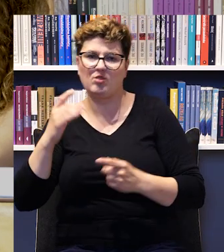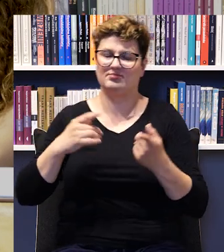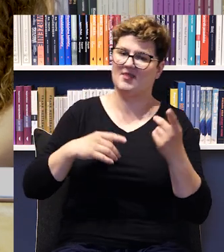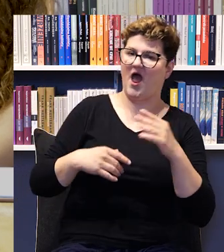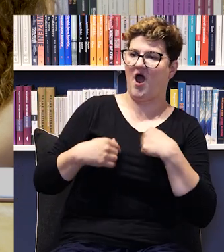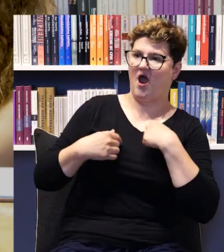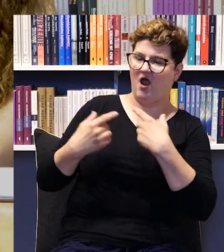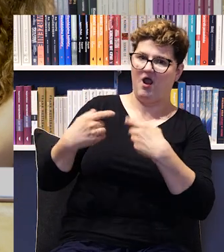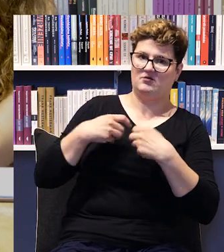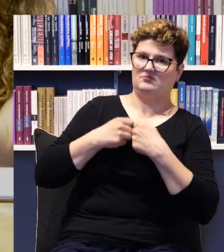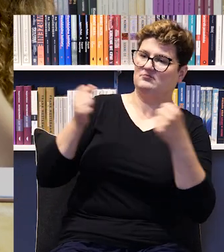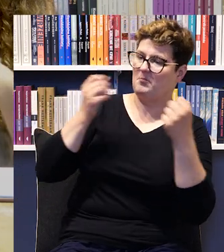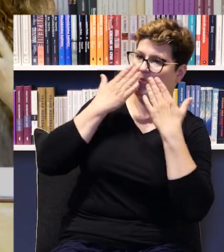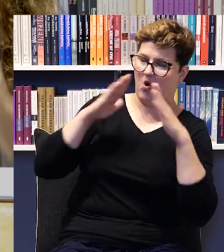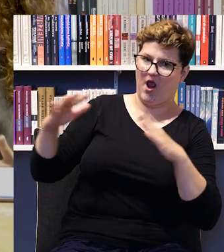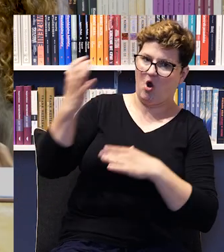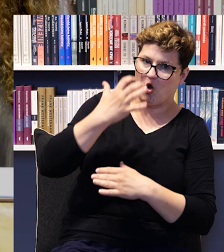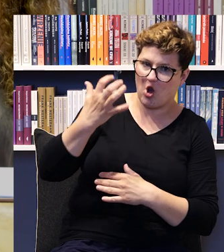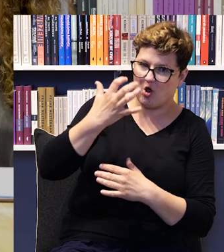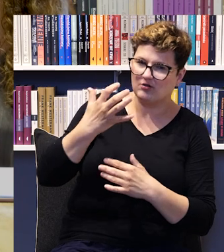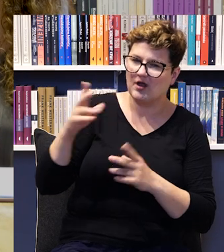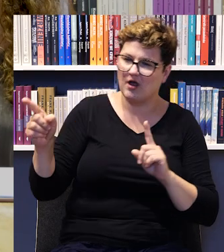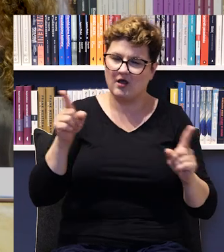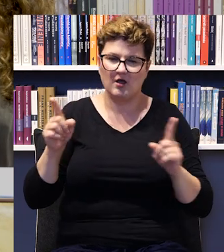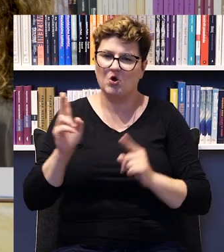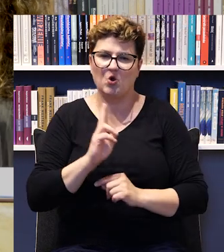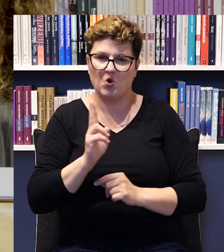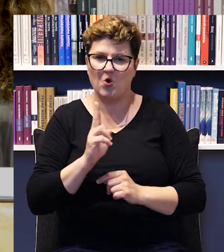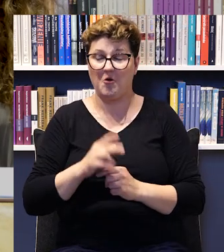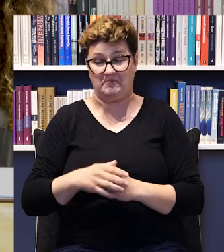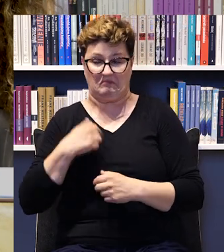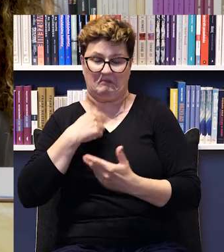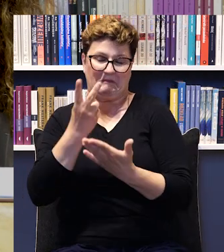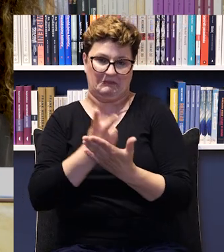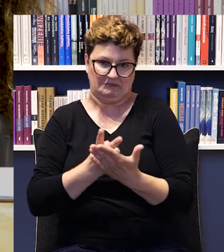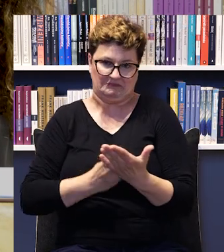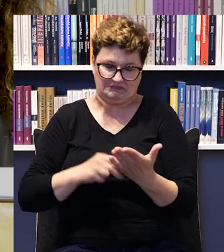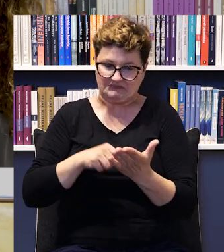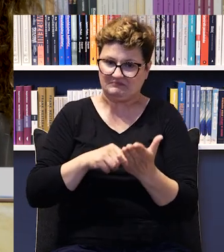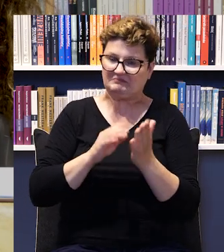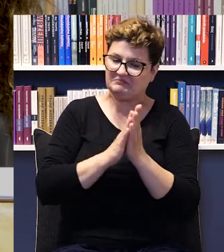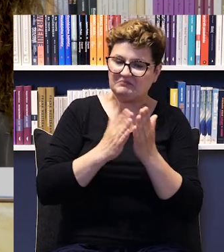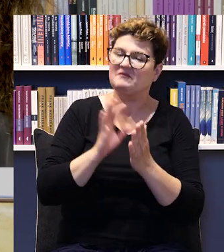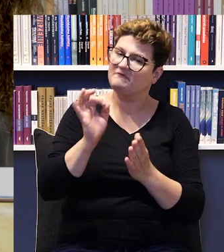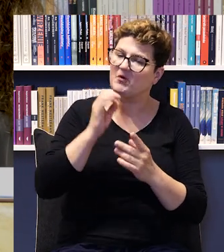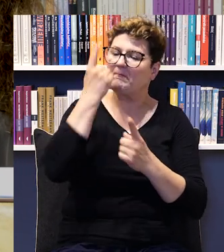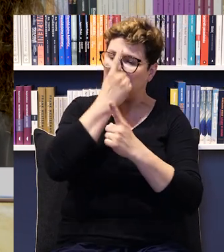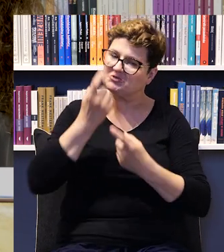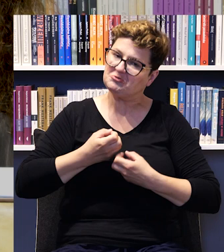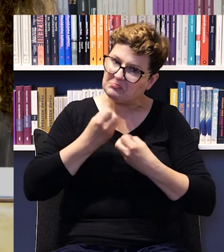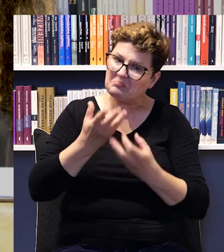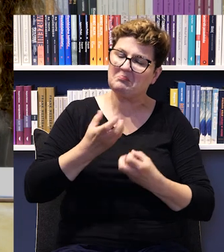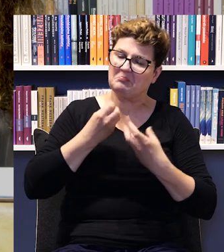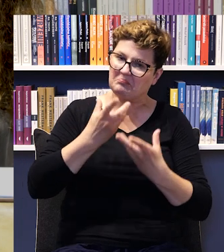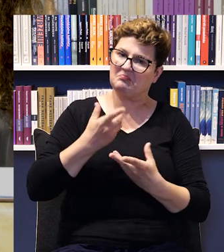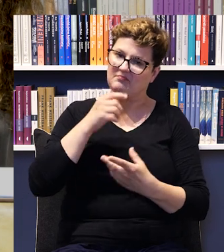kto jest oglądanym. No i teraz twoja bohaterka, mam tak czytam jej przemyślenia i to, jak